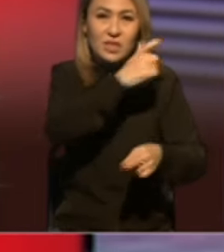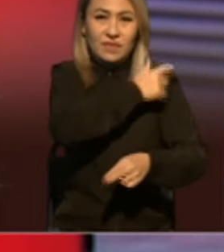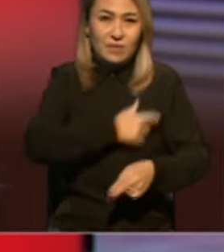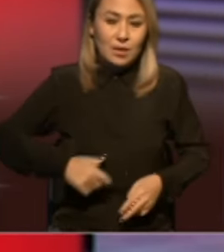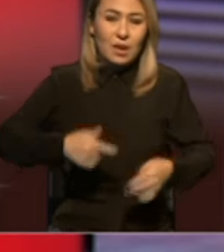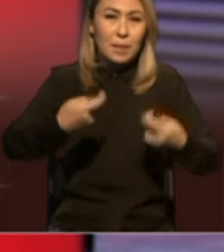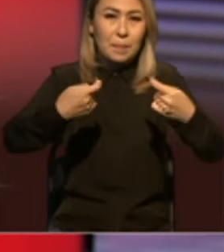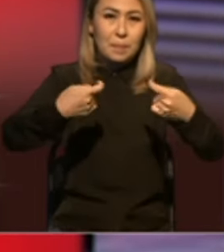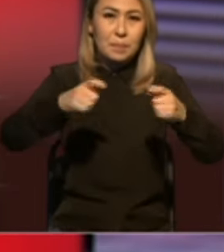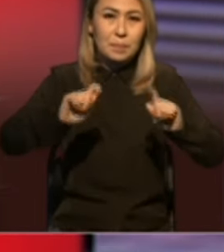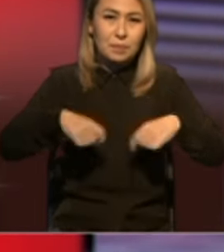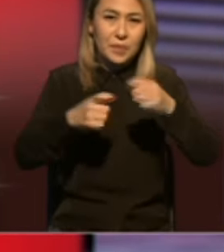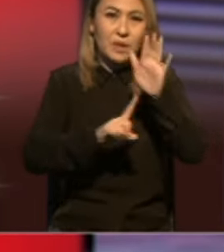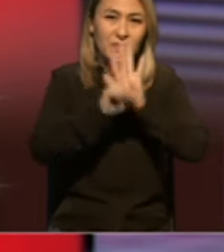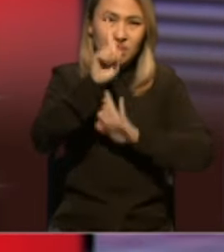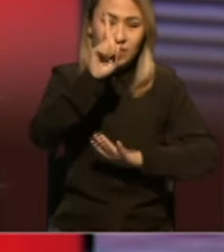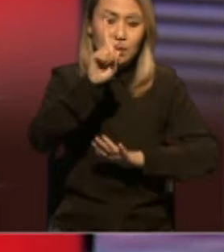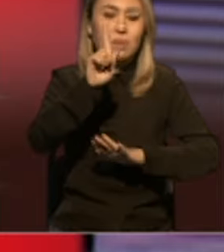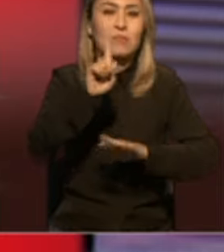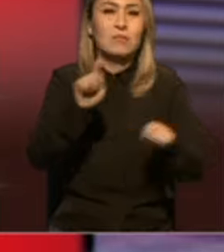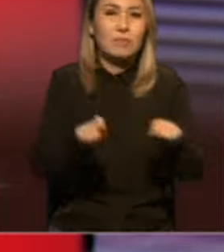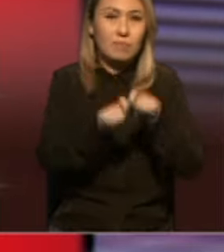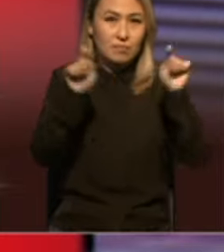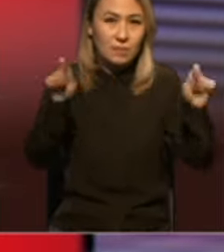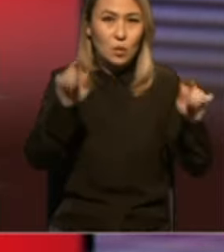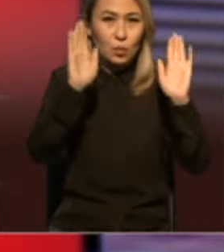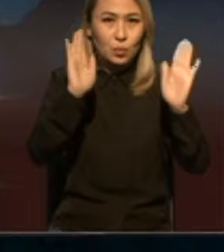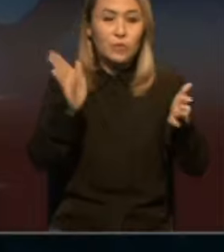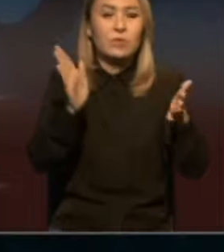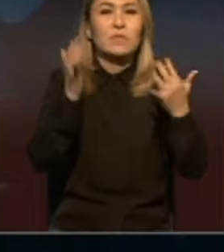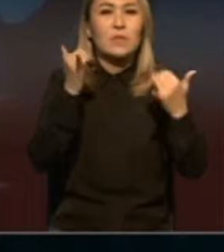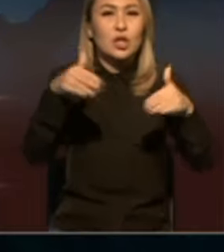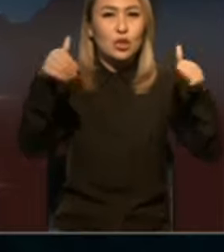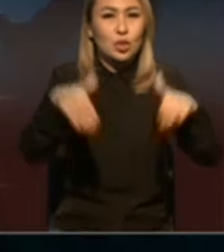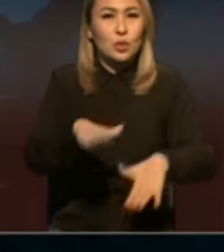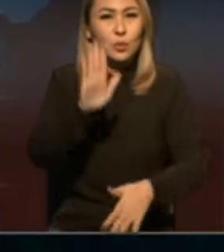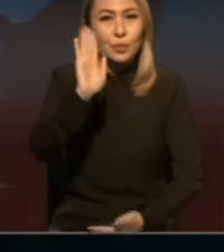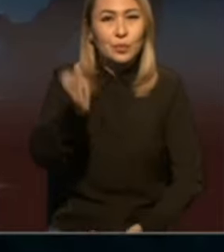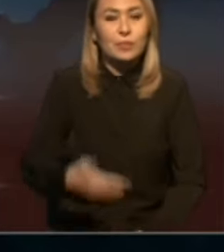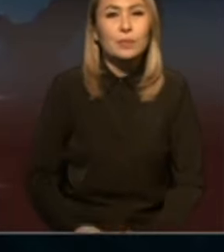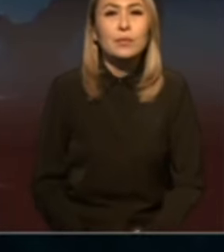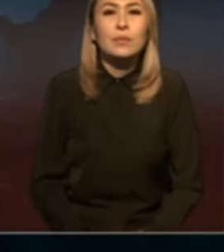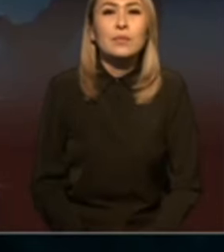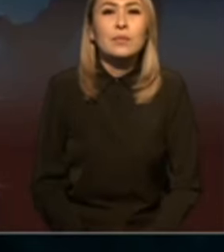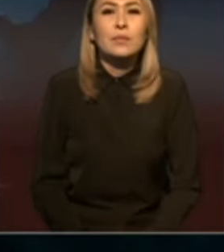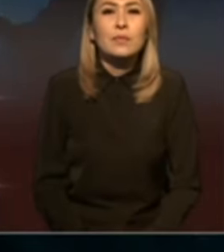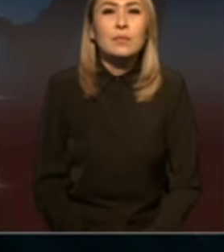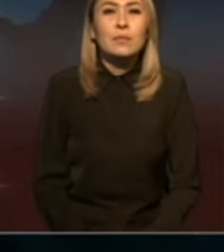бастайтын болады. Әрине, менің ойымша осы бағыттарға басымдық беріп шешуге тырысатын болады.